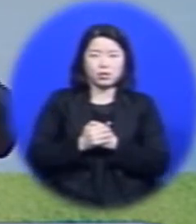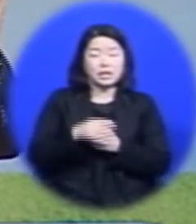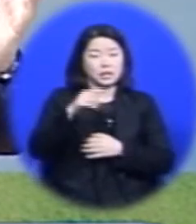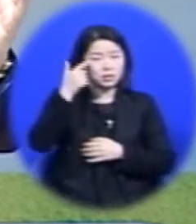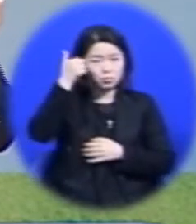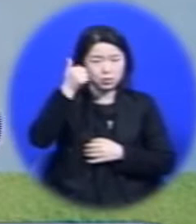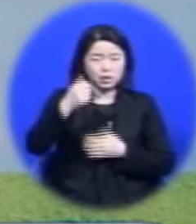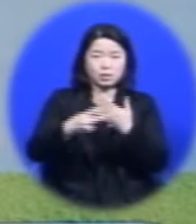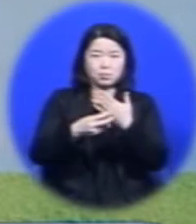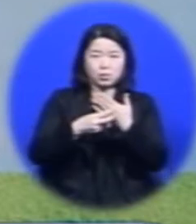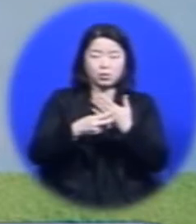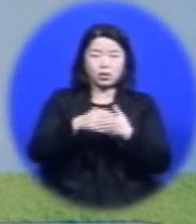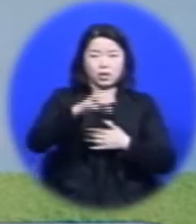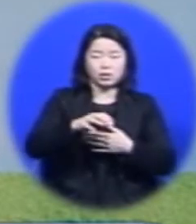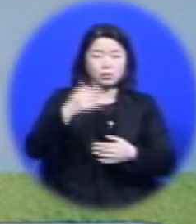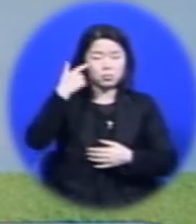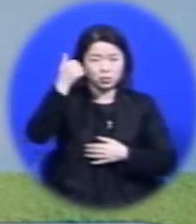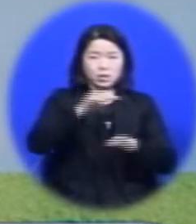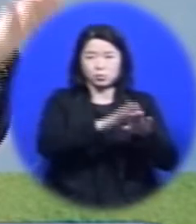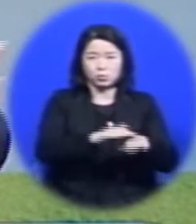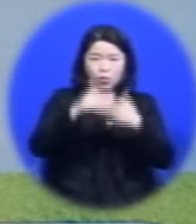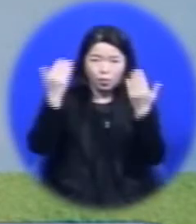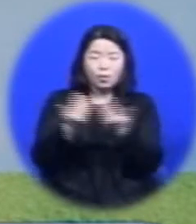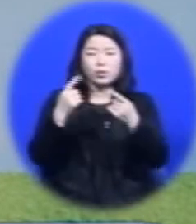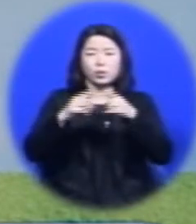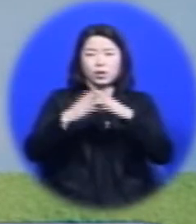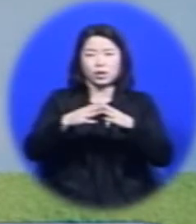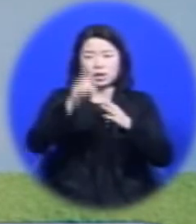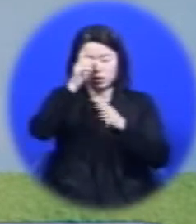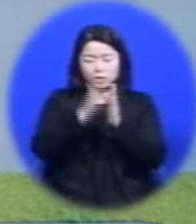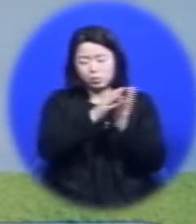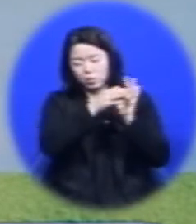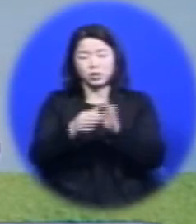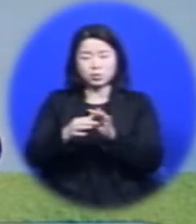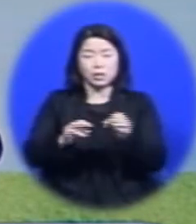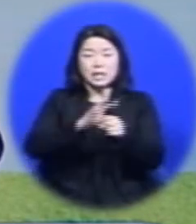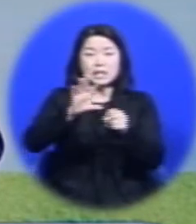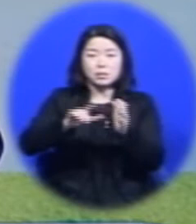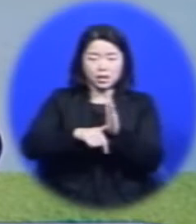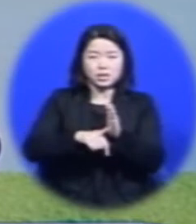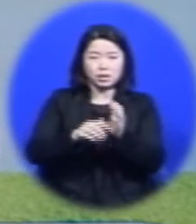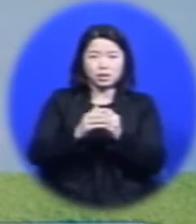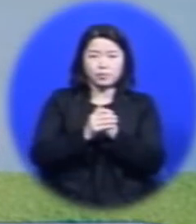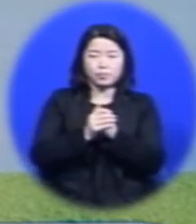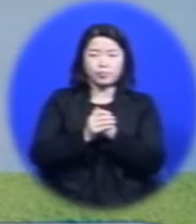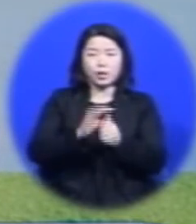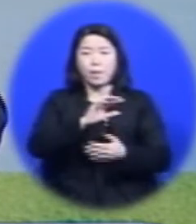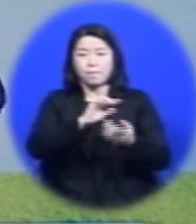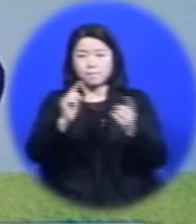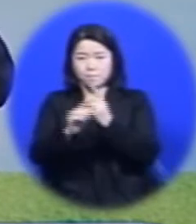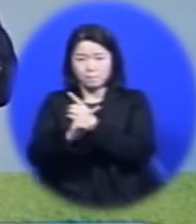그 목사님 병원에 있는 목사님을 놓고 온 교회가 기도를 하겠습니까 24시간 교대로